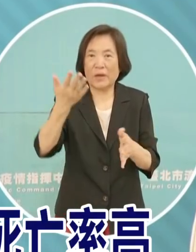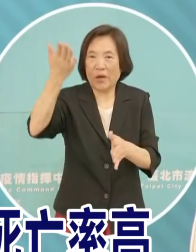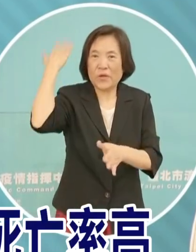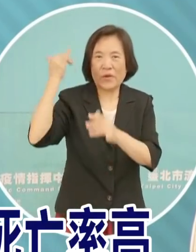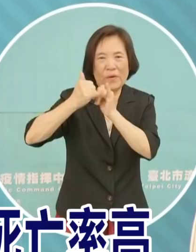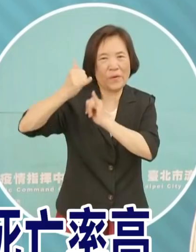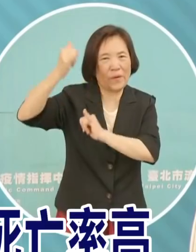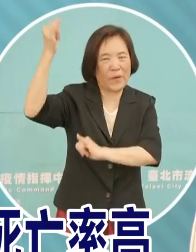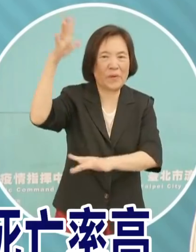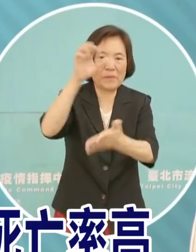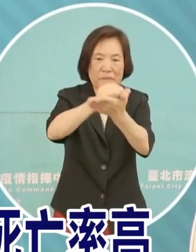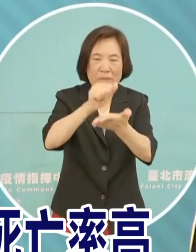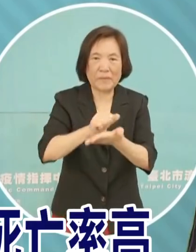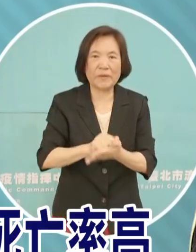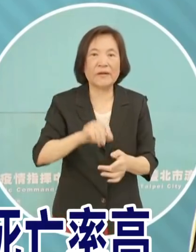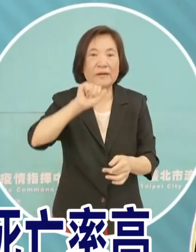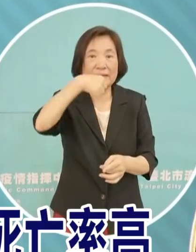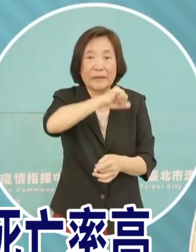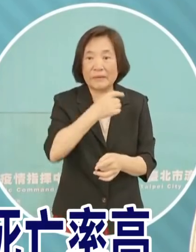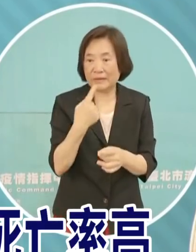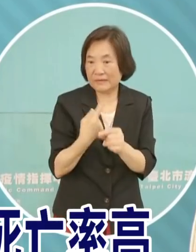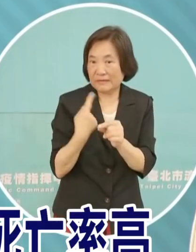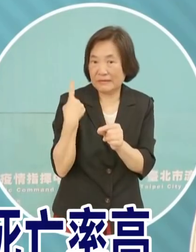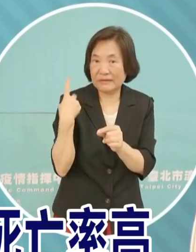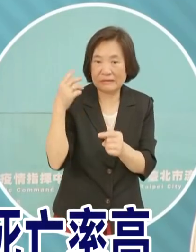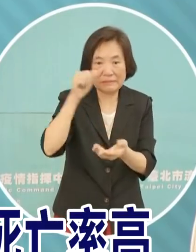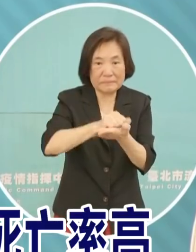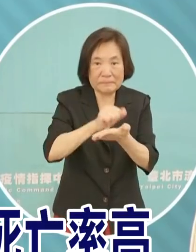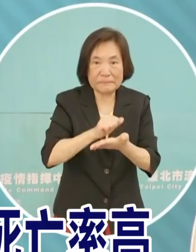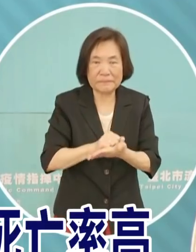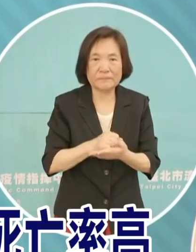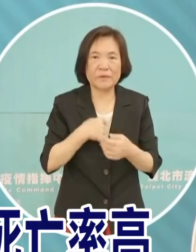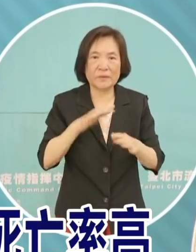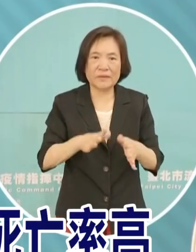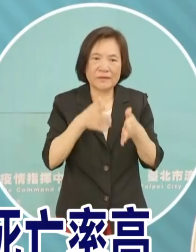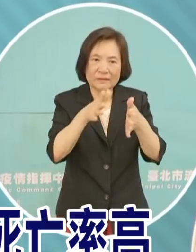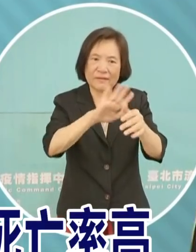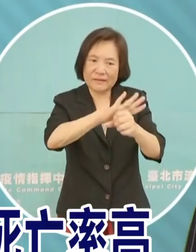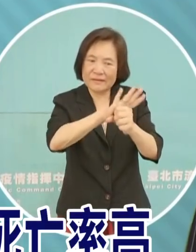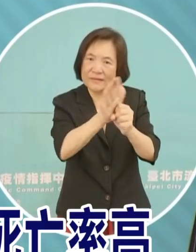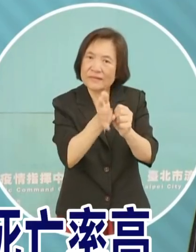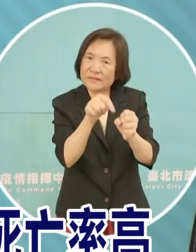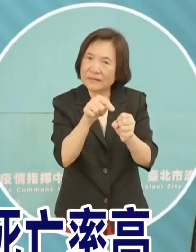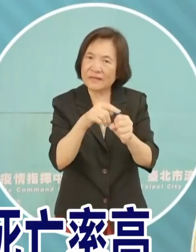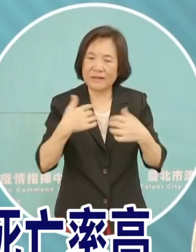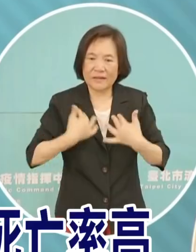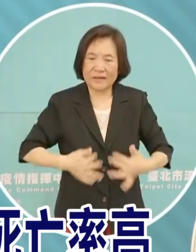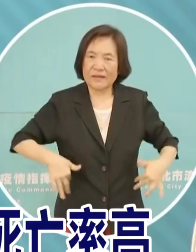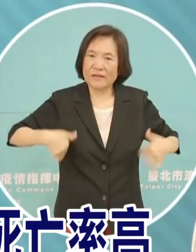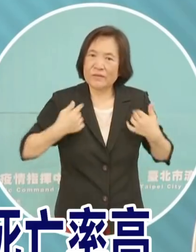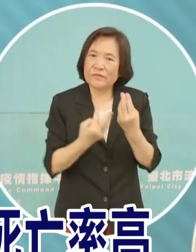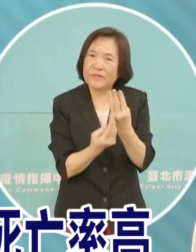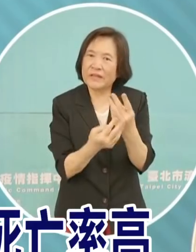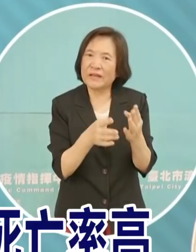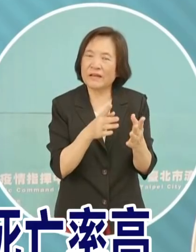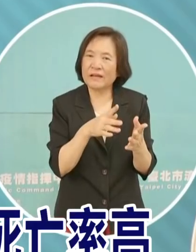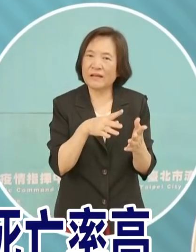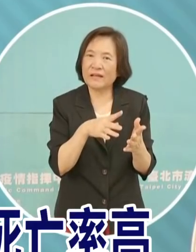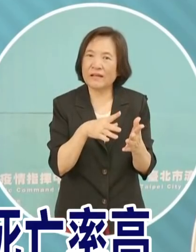我们自己台湾的数据临床上看起来，这个新冠肺炎有个很奇怪，有个很大特色，